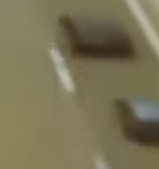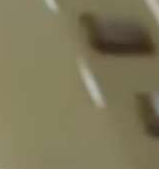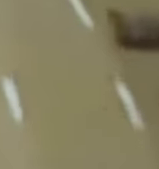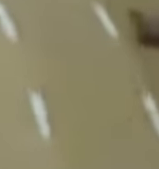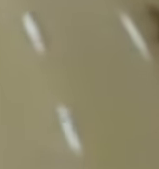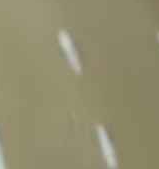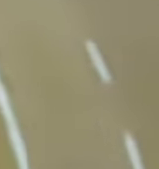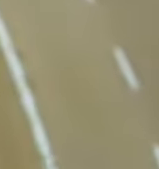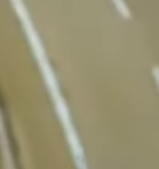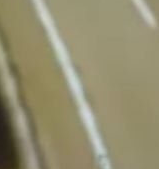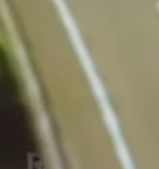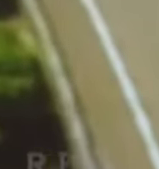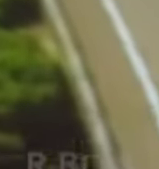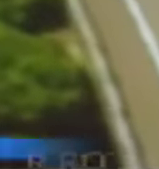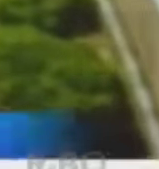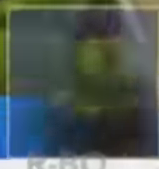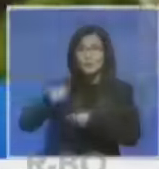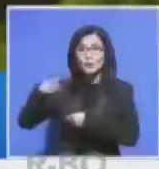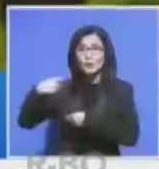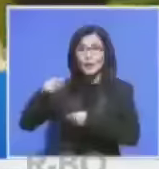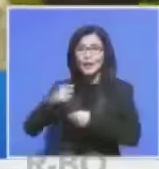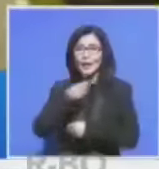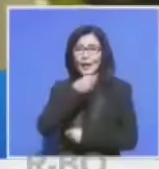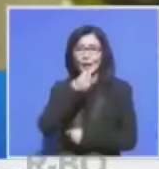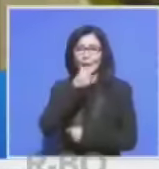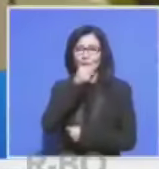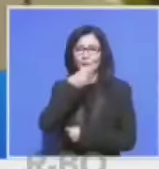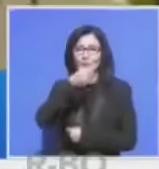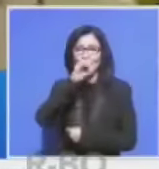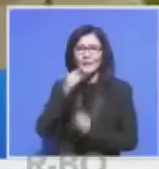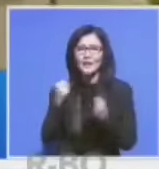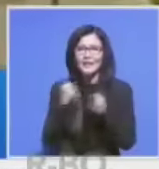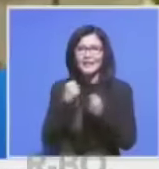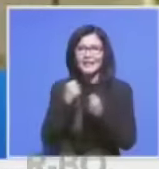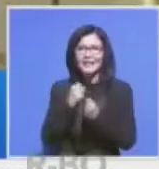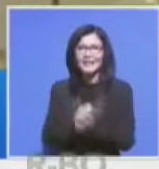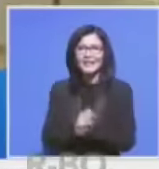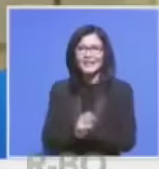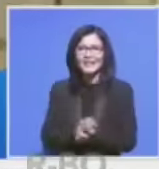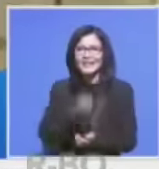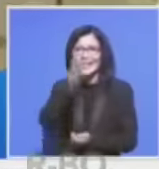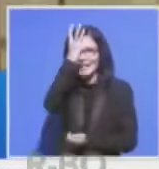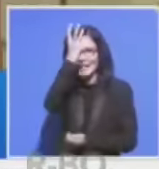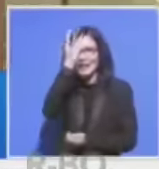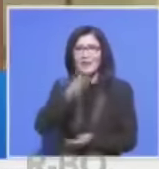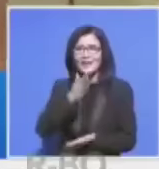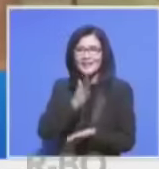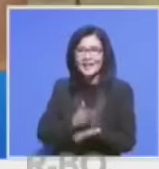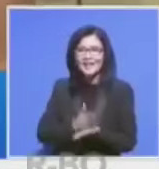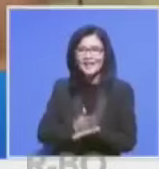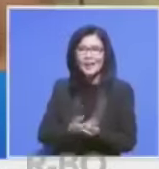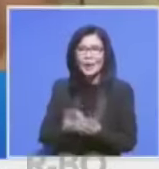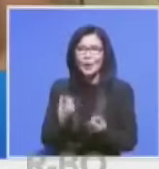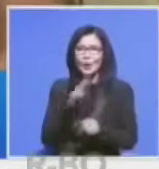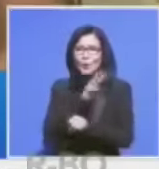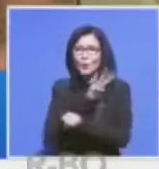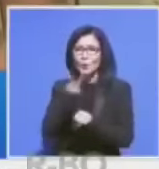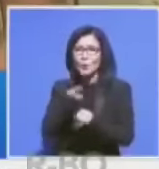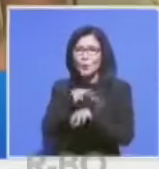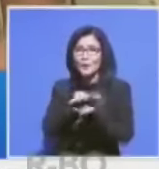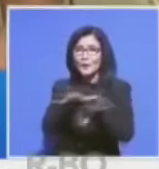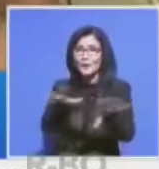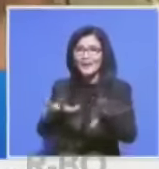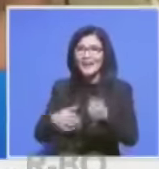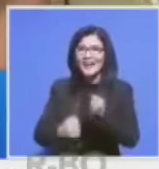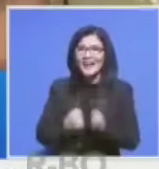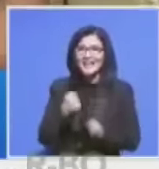Pemirsa, aksi seorang pedagang minuman dingin unik di Kota Palangkaraya, Kalimantan Tengah menarik perhatian warga dan viral di media sosial.